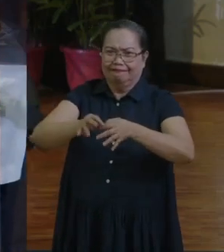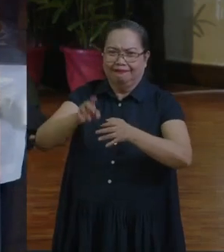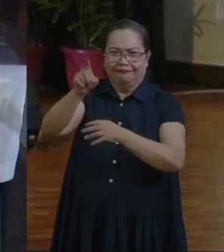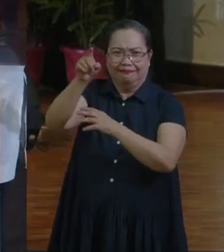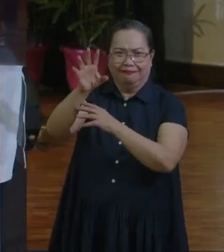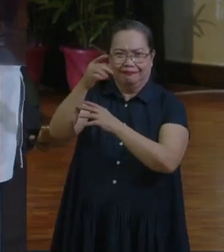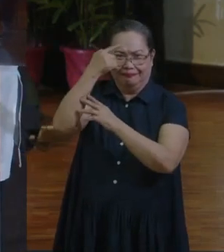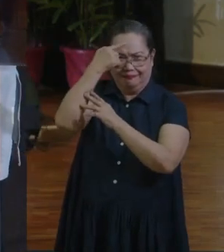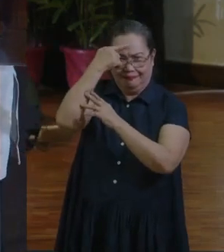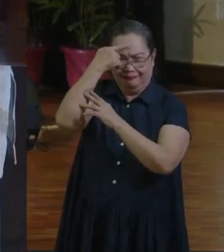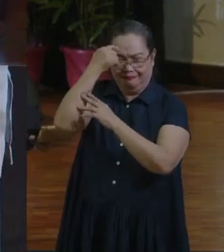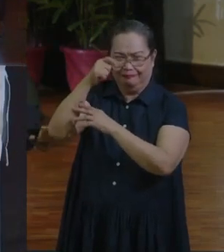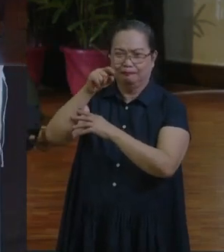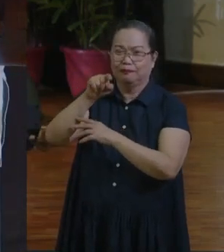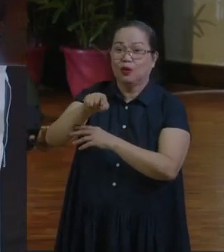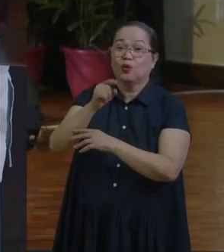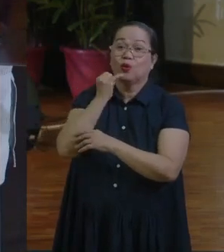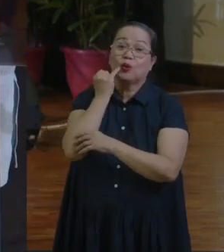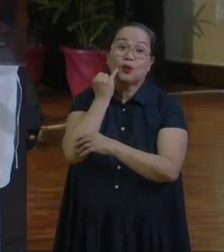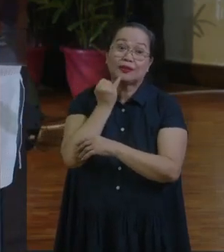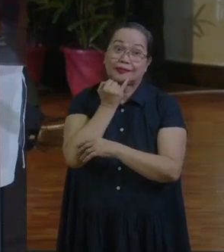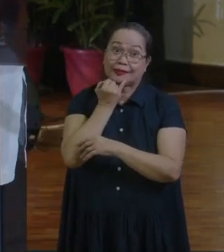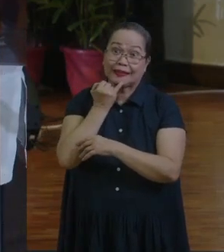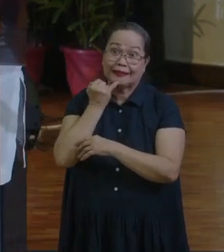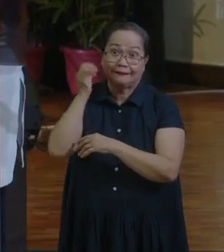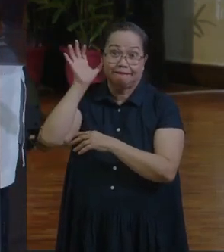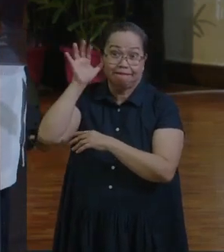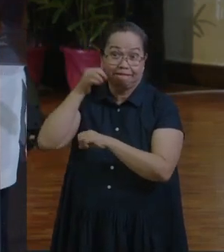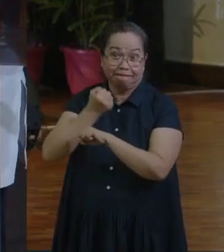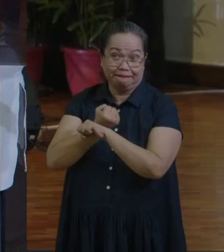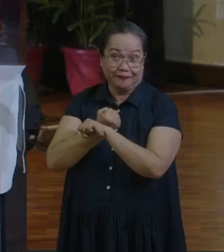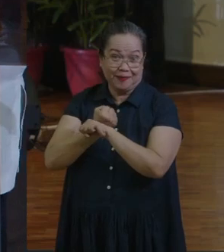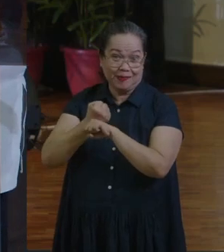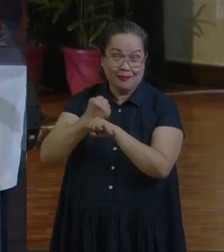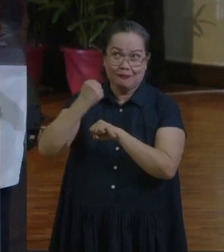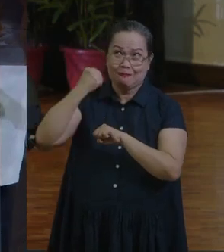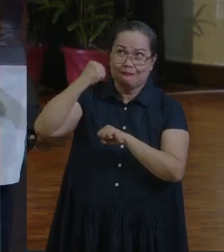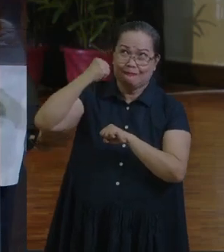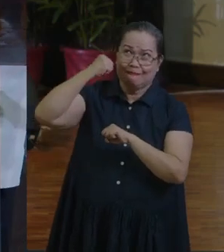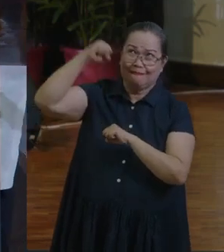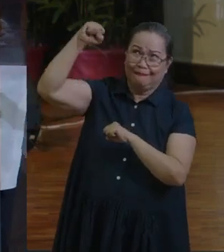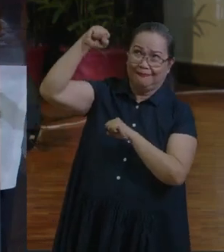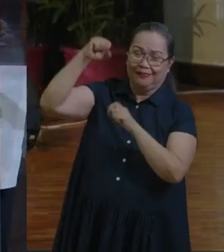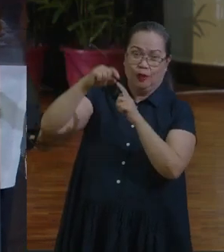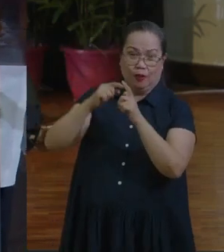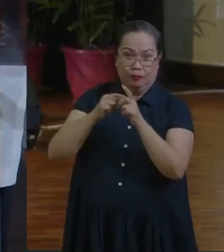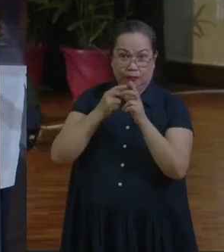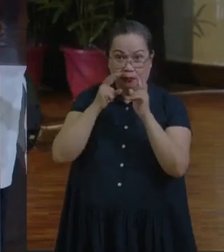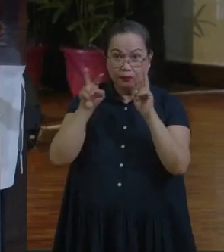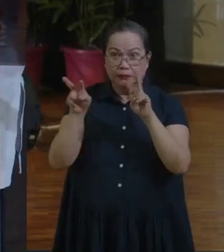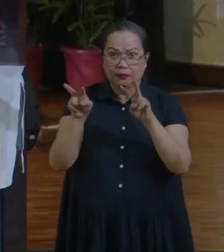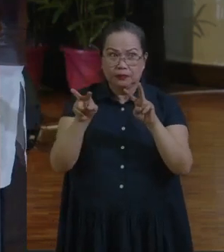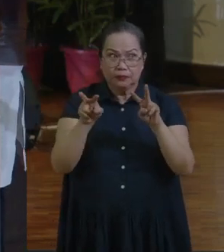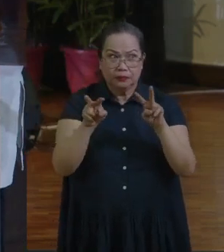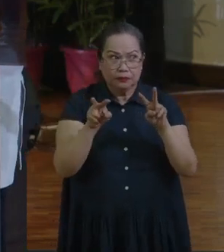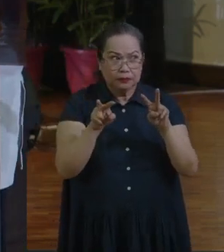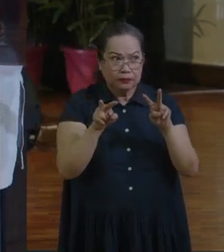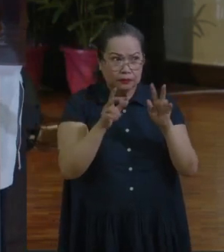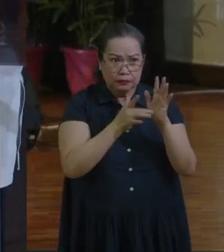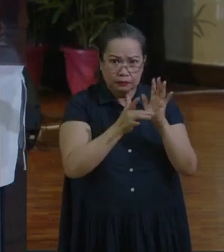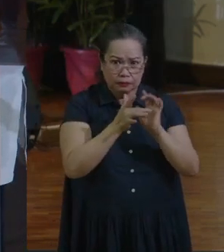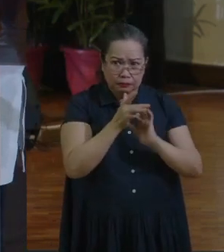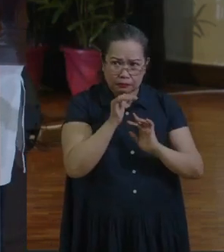sa pagsaway ng Israel sa kanyang mga kautusan. Nang hindi niya nakita ito sa ginagawa ni